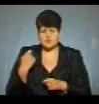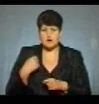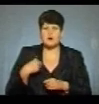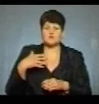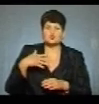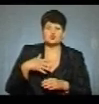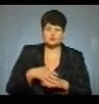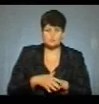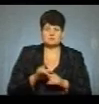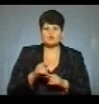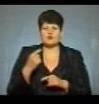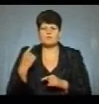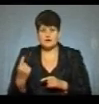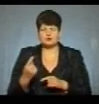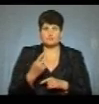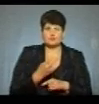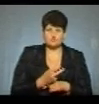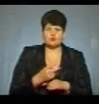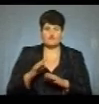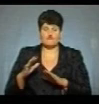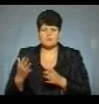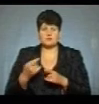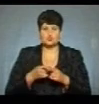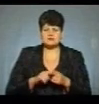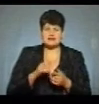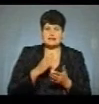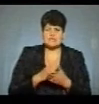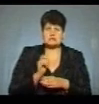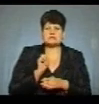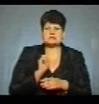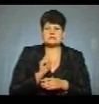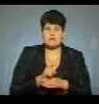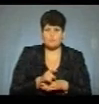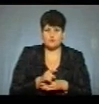розуміємо, що і в першому, і в другому випадку це є